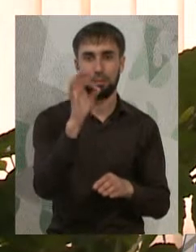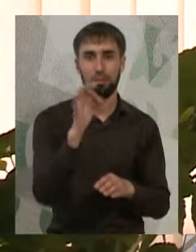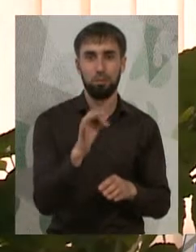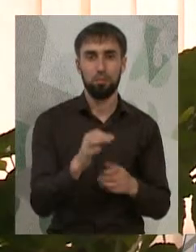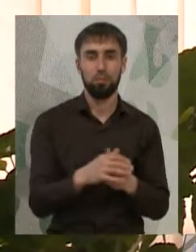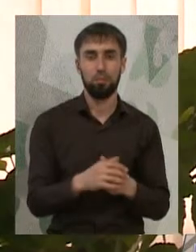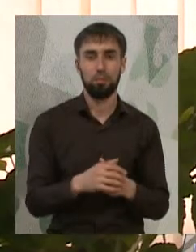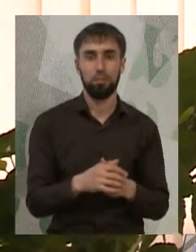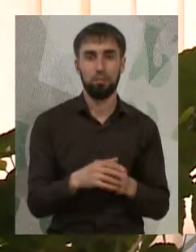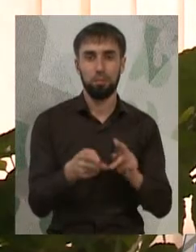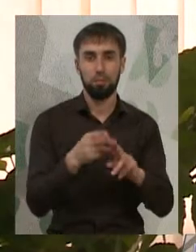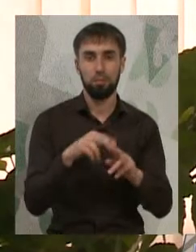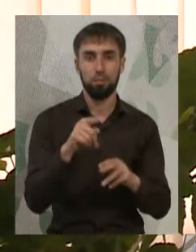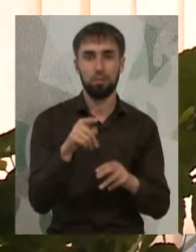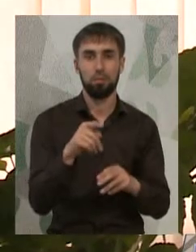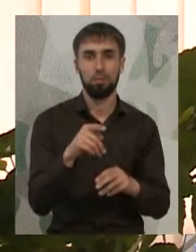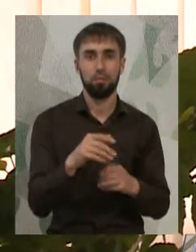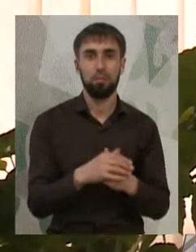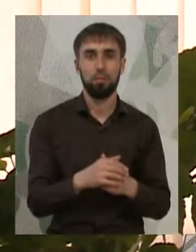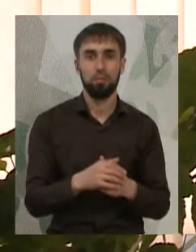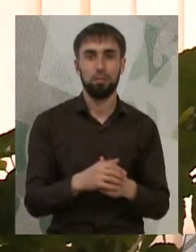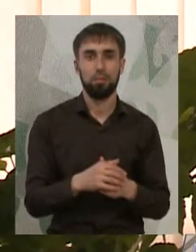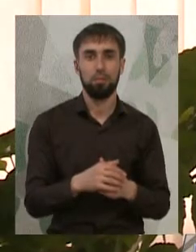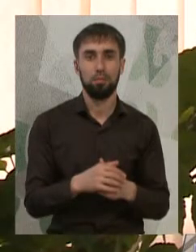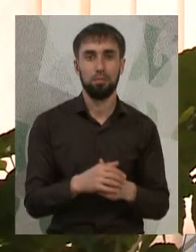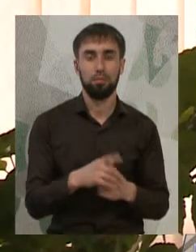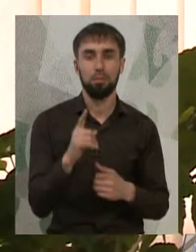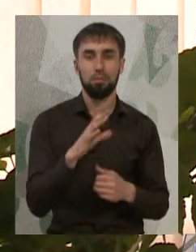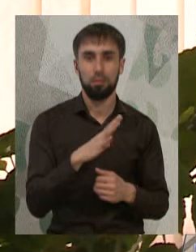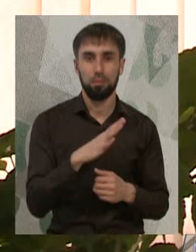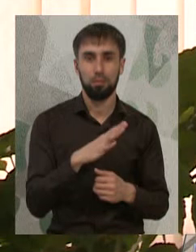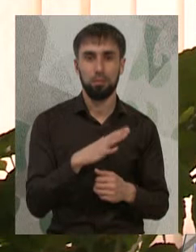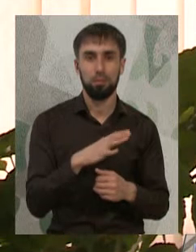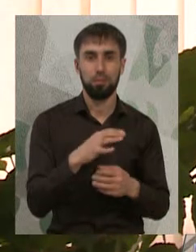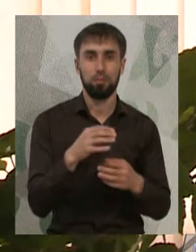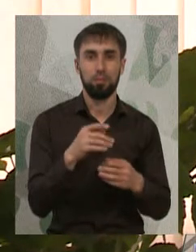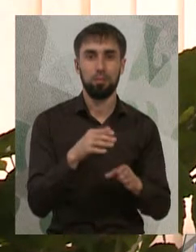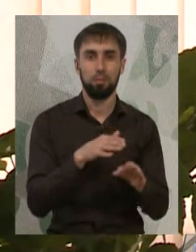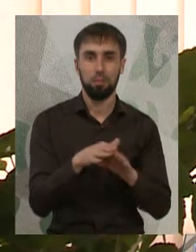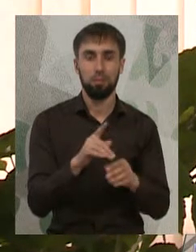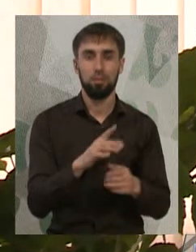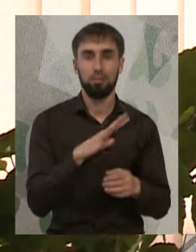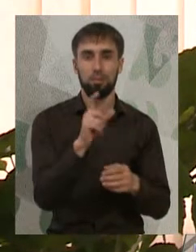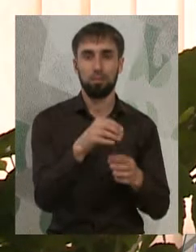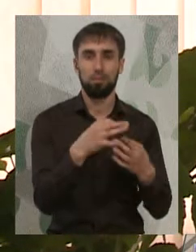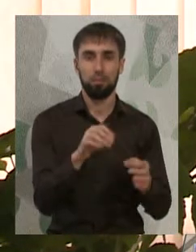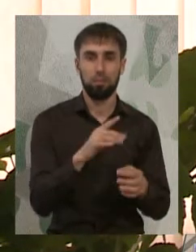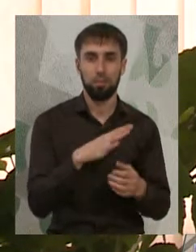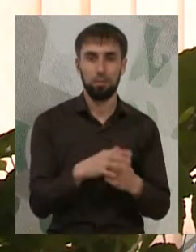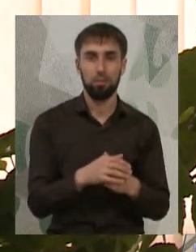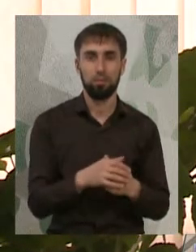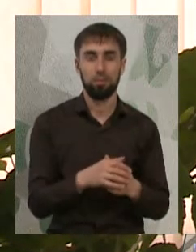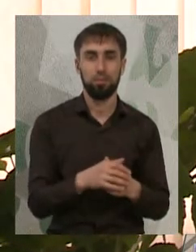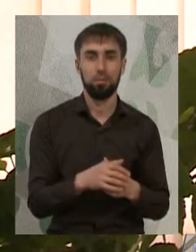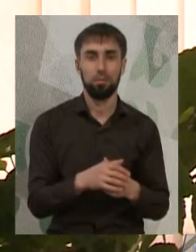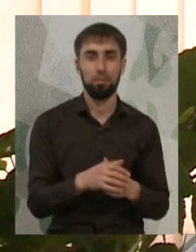133%. То есть это меры упреждающие, чтобы предотвратить высвобождение, чтобы из-за низкой